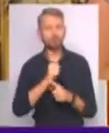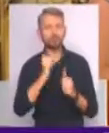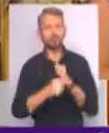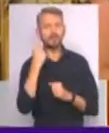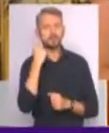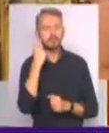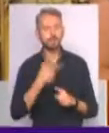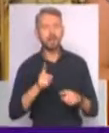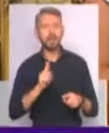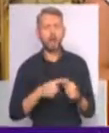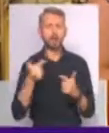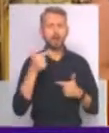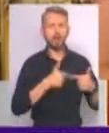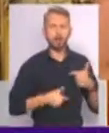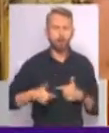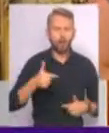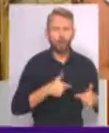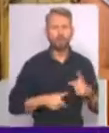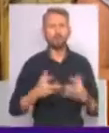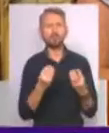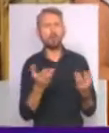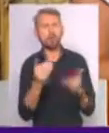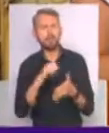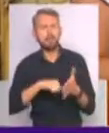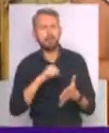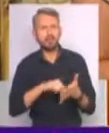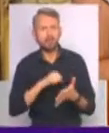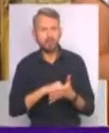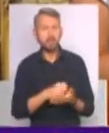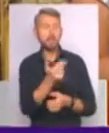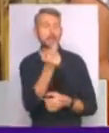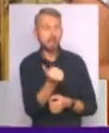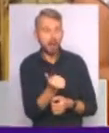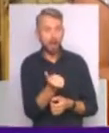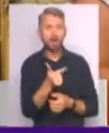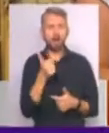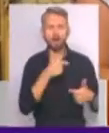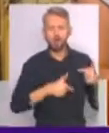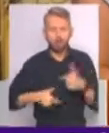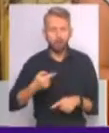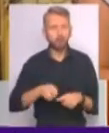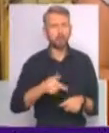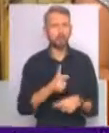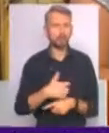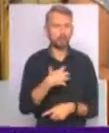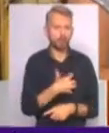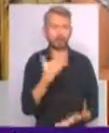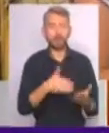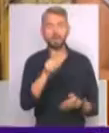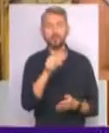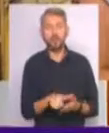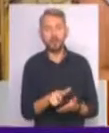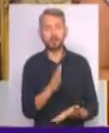слышим, это гормоны, это там еще какие-то причины. Да, гормоны, это очень важно. Например, если человек